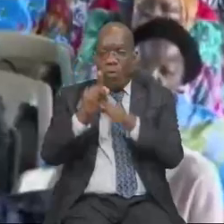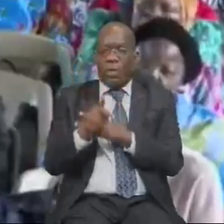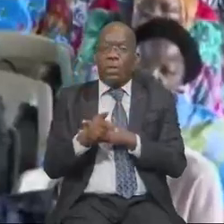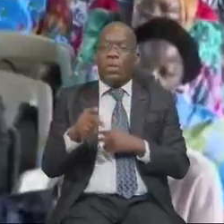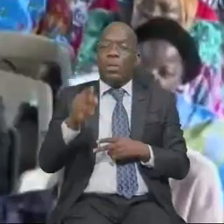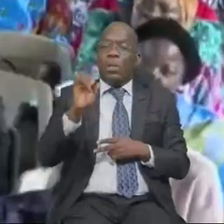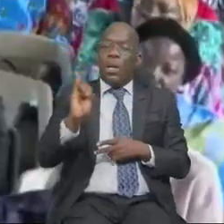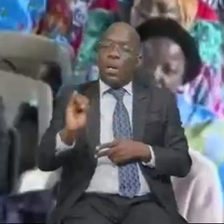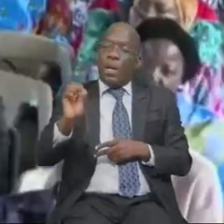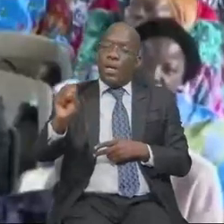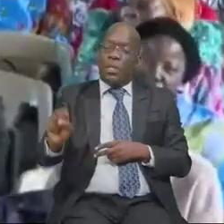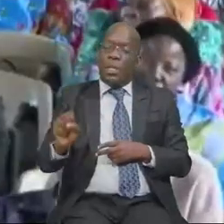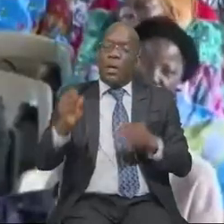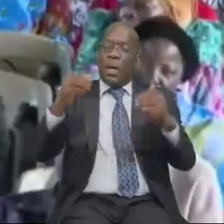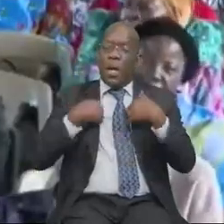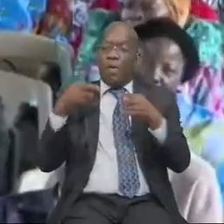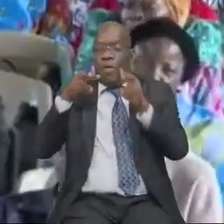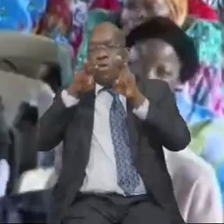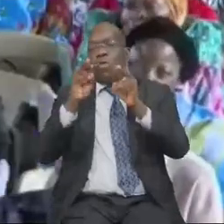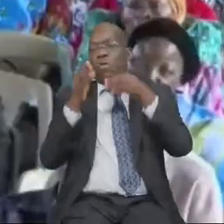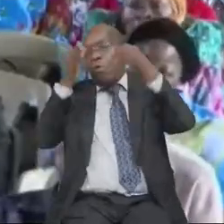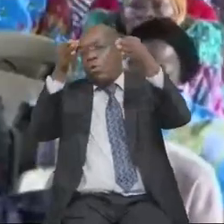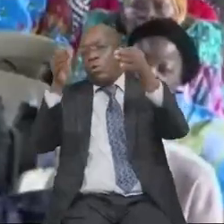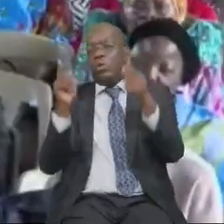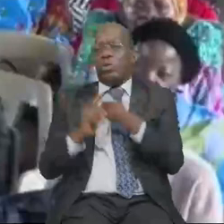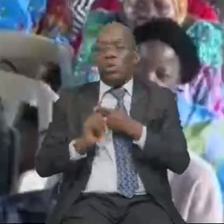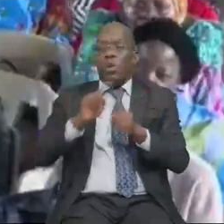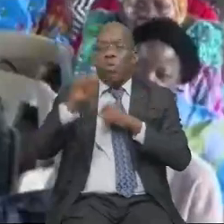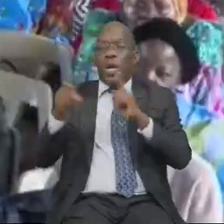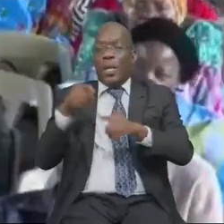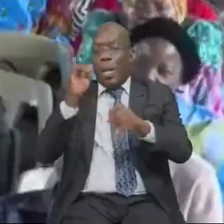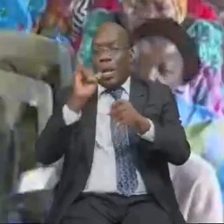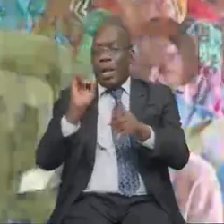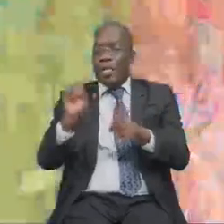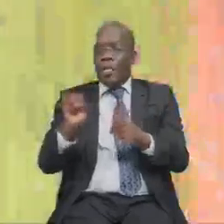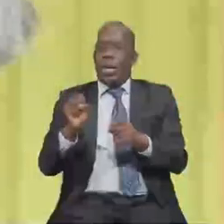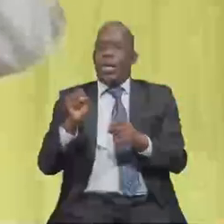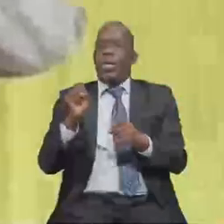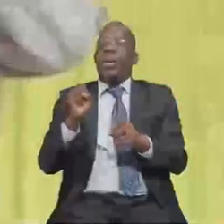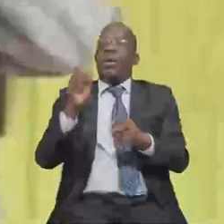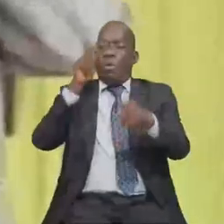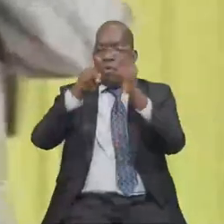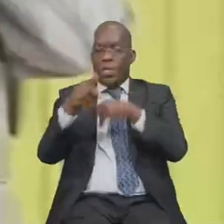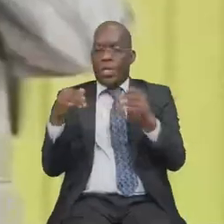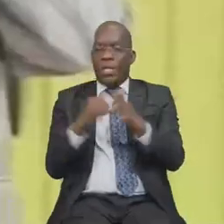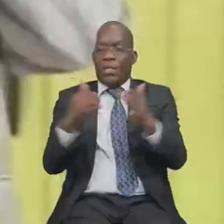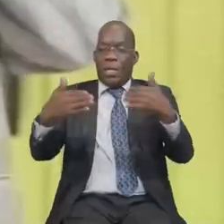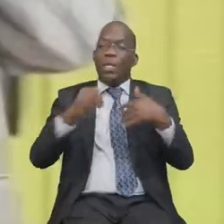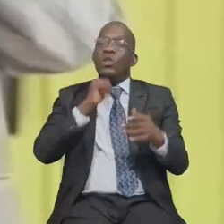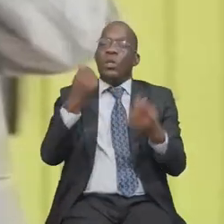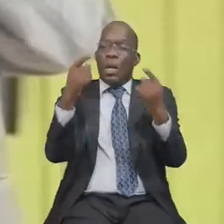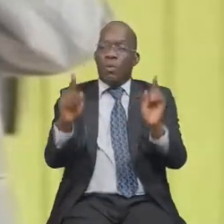avait anticipé, quand il avait prophétisé, ce n'était pas encore produit. Ésaïe regardait à